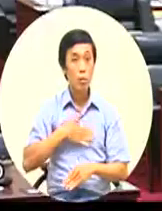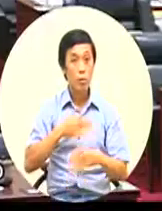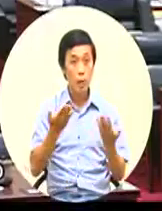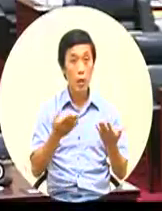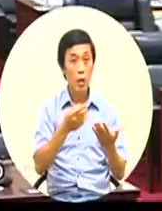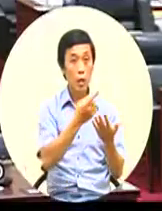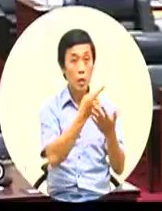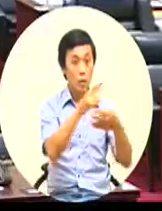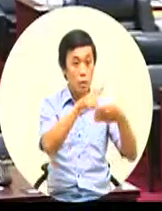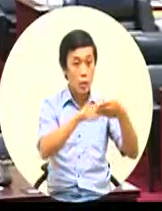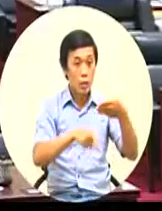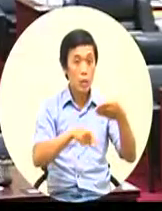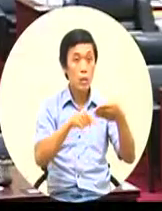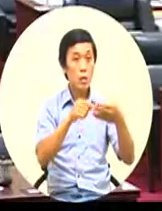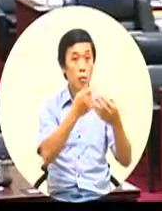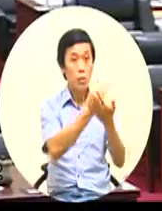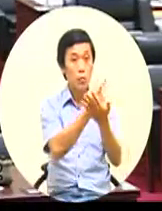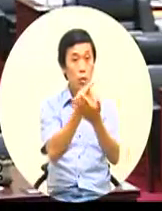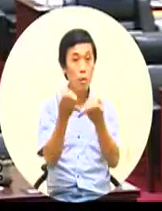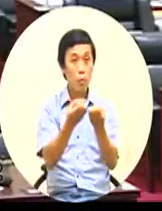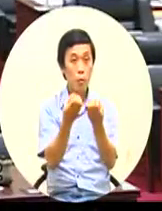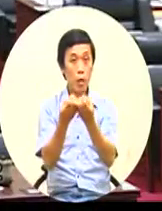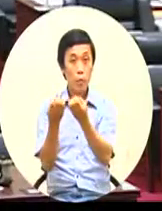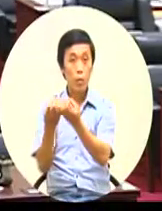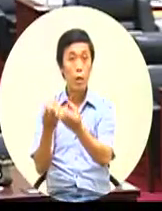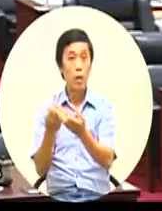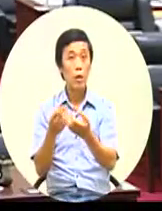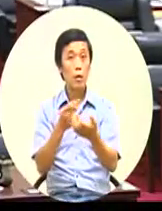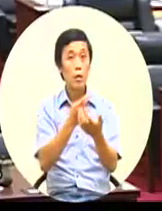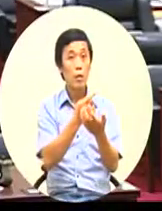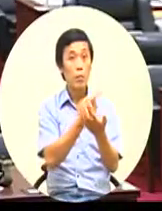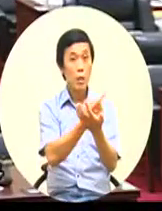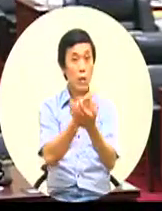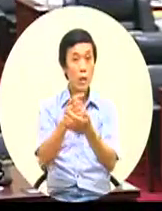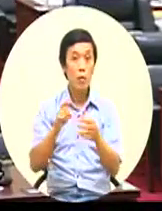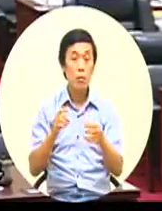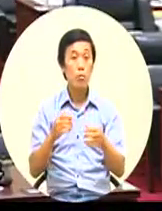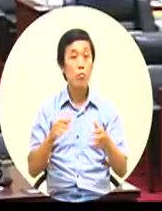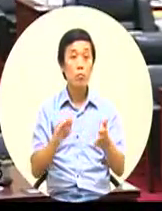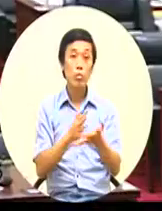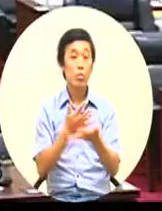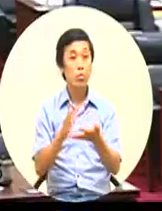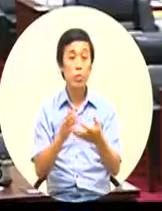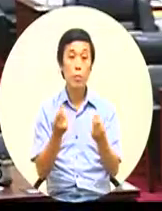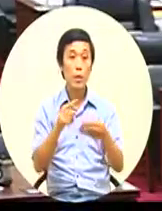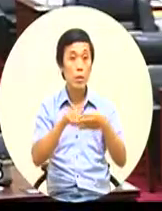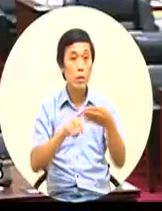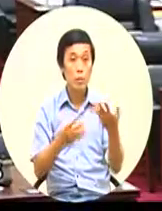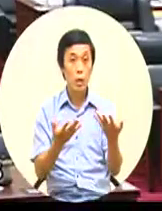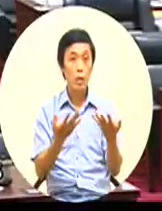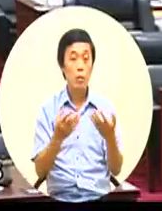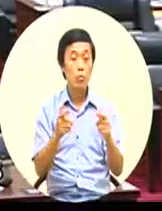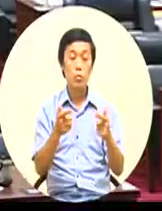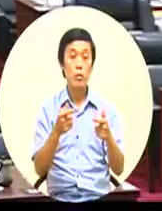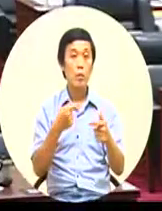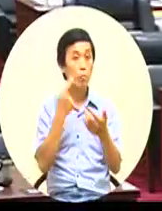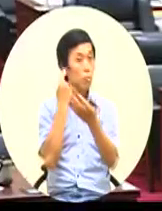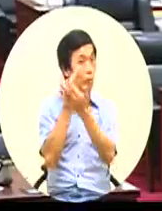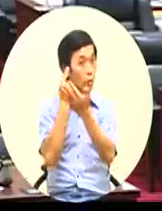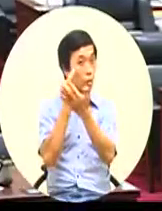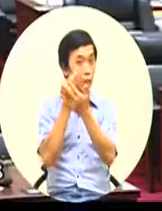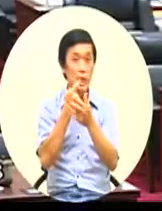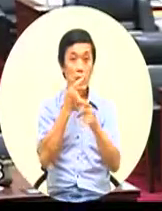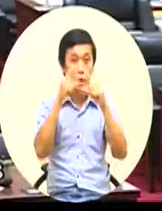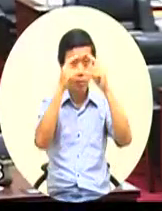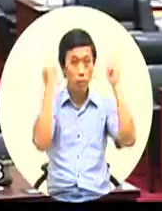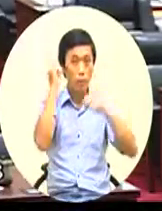着大家不得不站出来。大家闲着没事做吗？站出来，每天那么累，每天要抗争，还